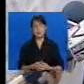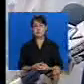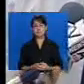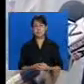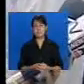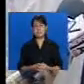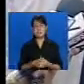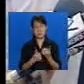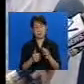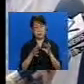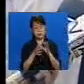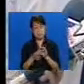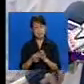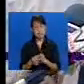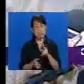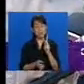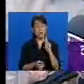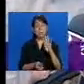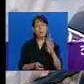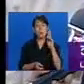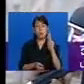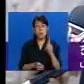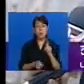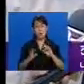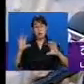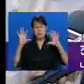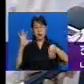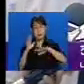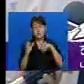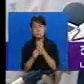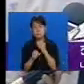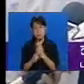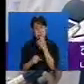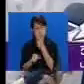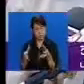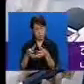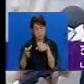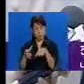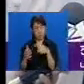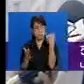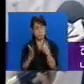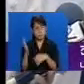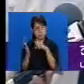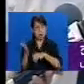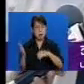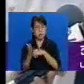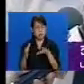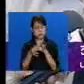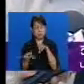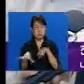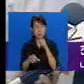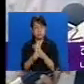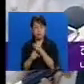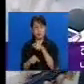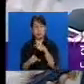หนึ่งก็ในเรื่องของกบขเนี่ยที่เห็นว่ามีพฤติการสอบไปในทางทุจริตในการดำเนินงานรักผิดพลาดทำให้